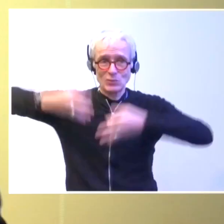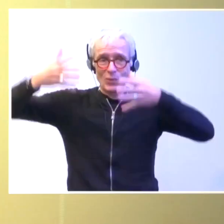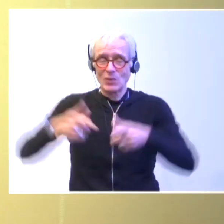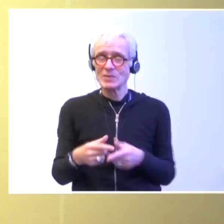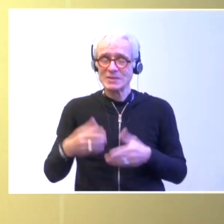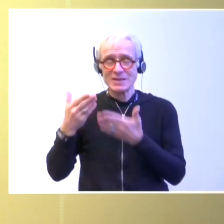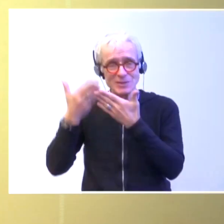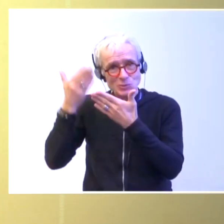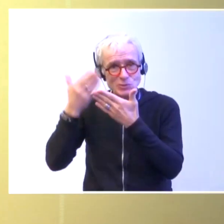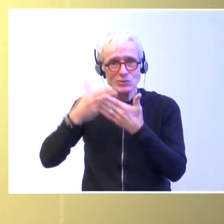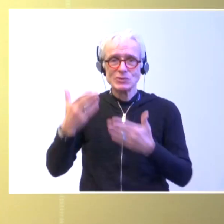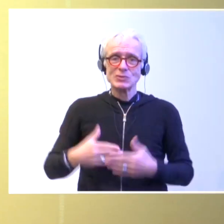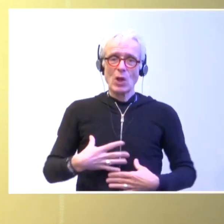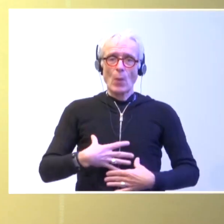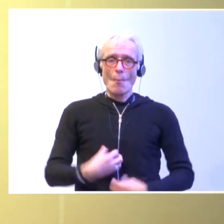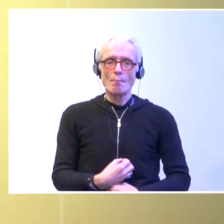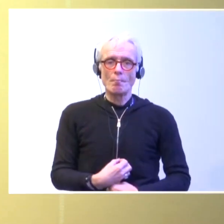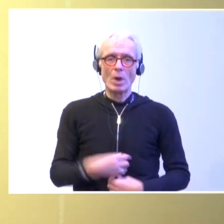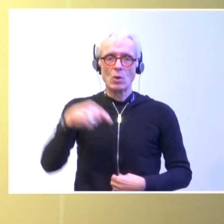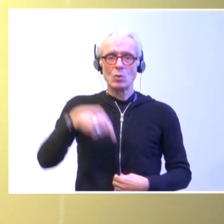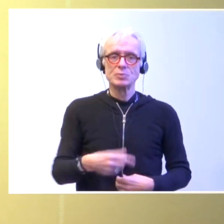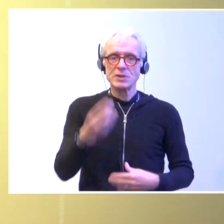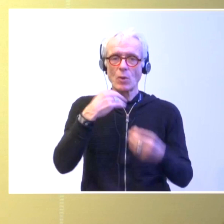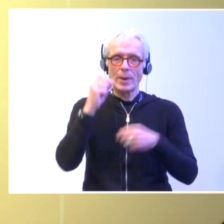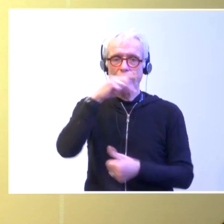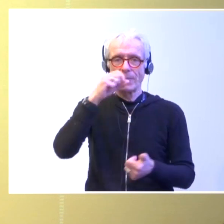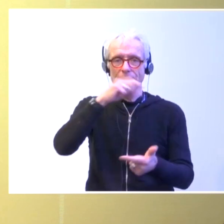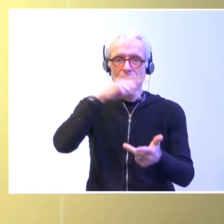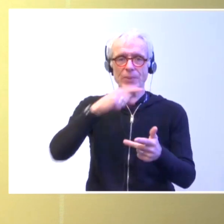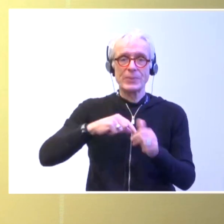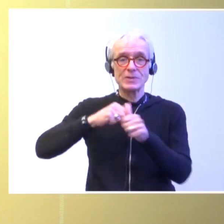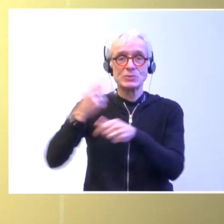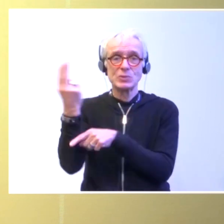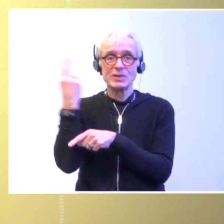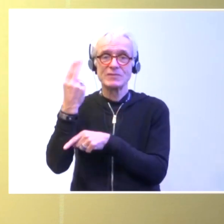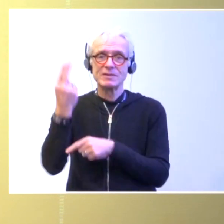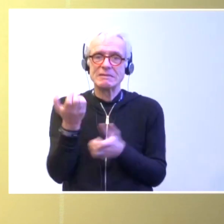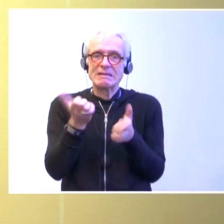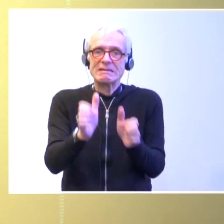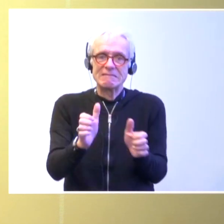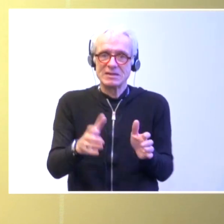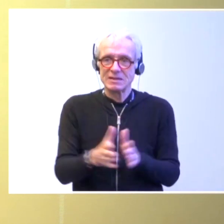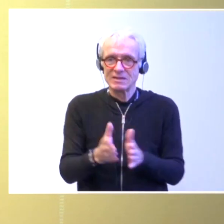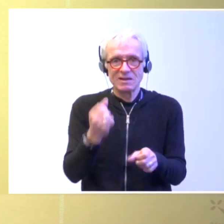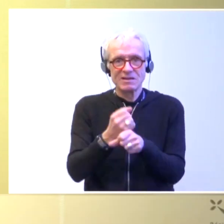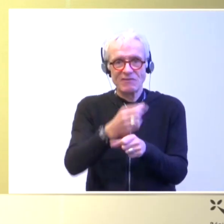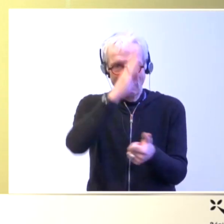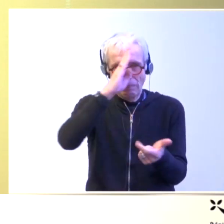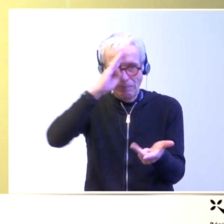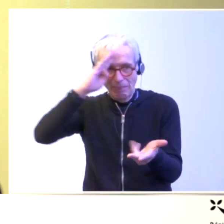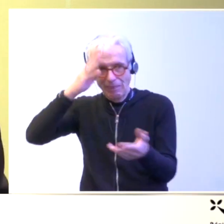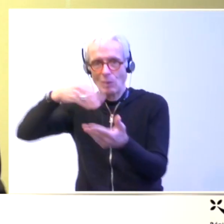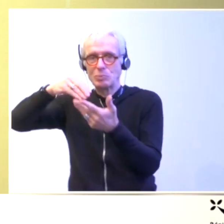des étudiants qui crèvent la dalle et sont obligés de sauter des repas régulièrement pour poursuivre la vague sans avoir accumulé plusieurs jobs et